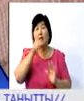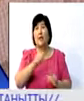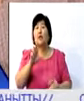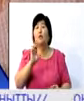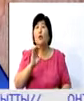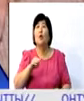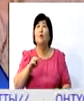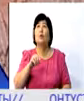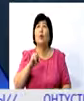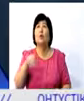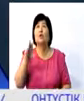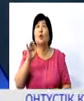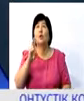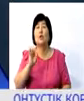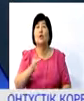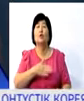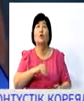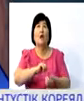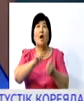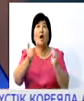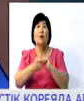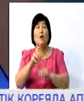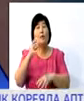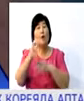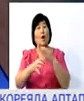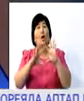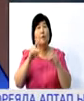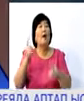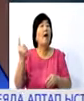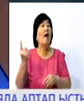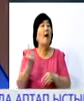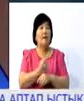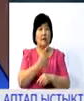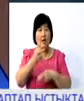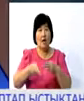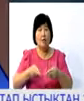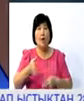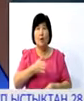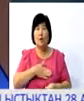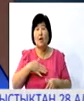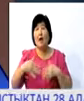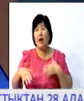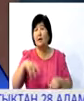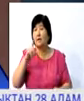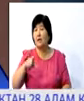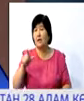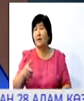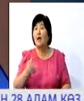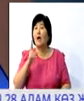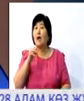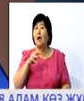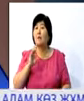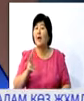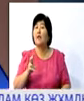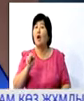биопротез донорлық жүрекке ауыстырылды. Бұл әлем бойынша жасалған алғашқы операция. Жүрегі әлсіреген жандарға кармат аппарат